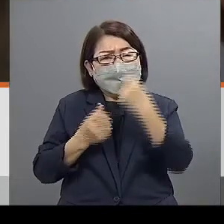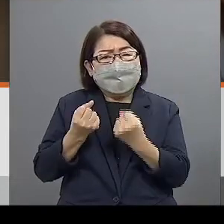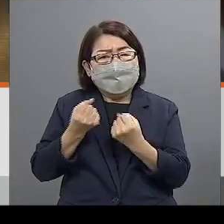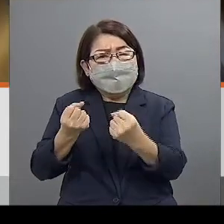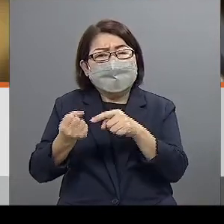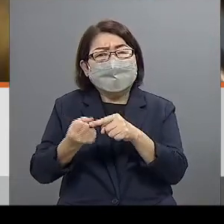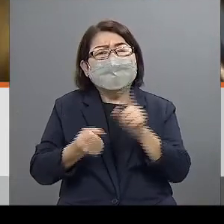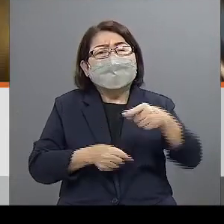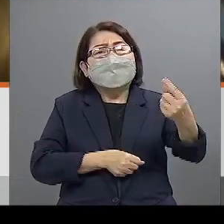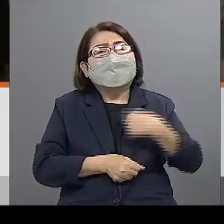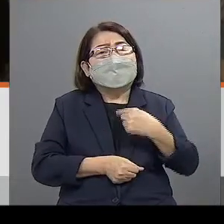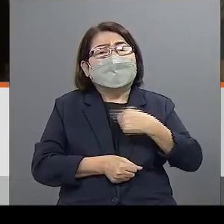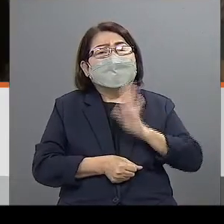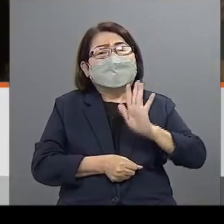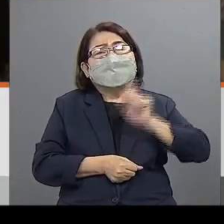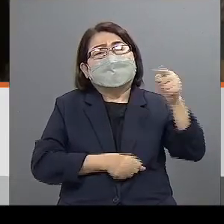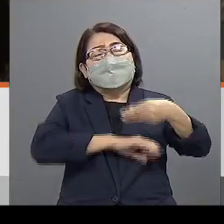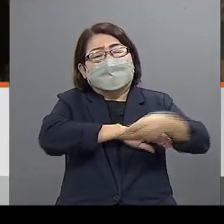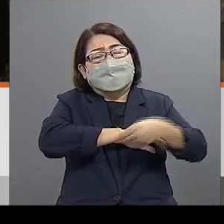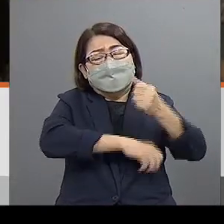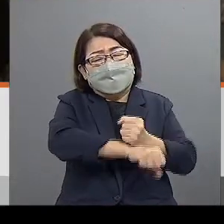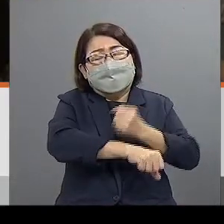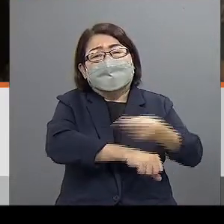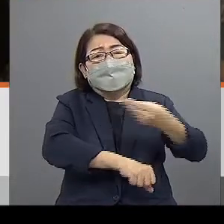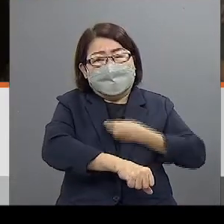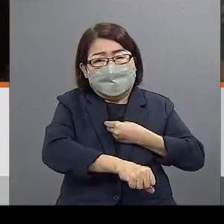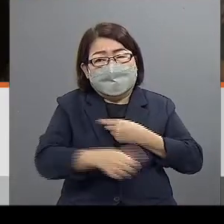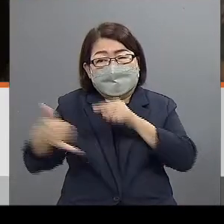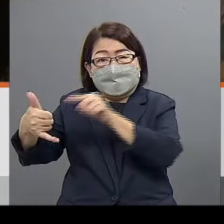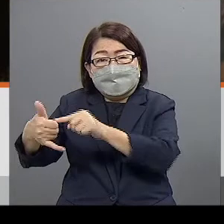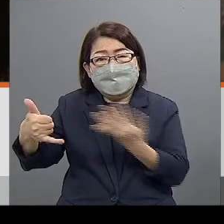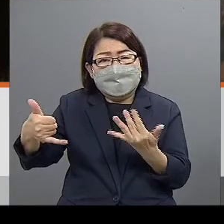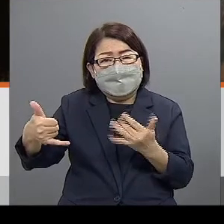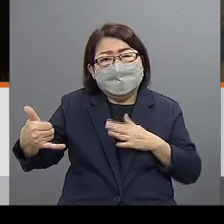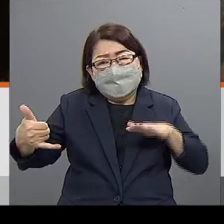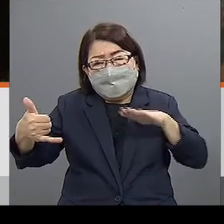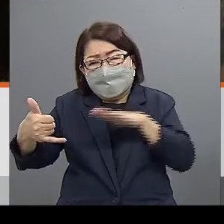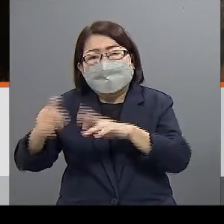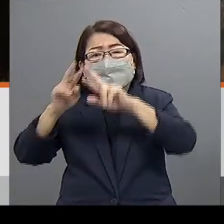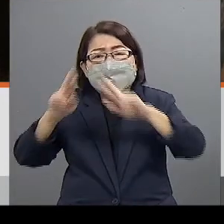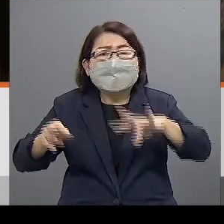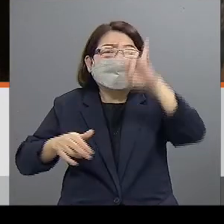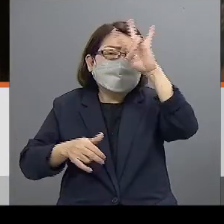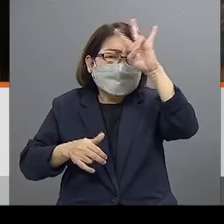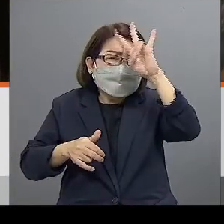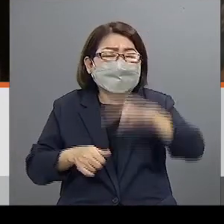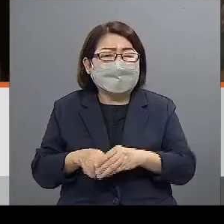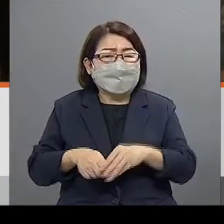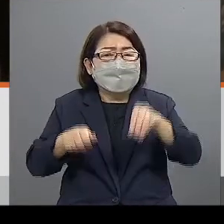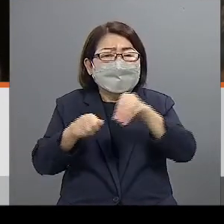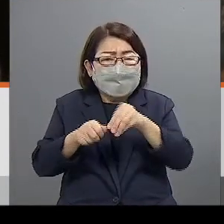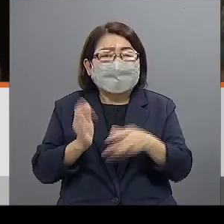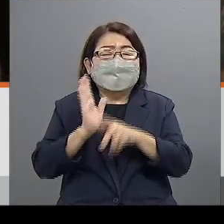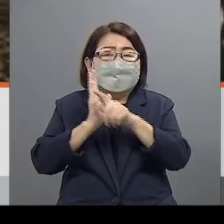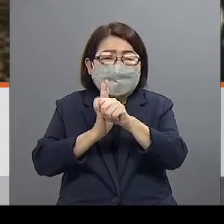ให้มารับแรงงานดังกล่าวโดยนัดเจอกับผู้ว่าจ้างระเวนร้านค้าสะดวกซื้อพื้นที่ชายแดนอำเภอแม่สอดและก็นำพา